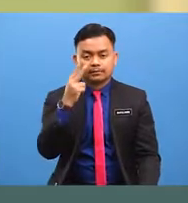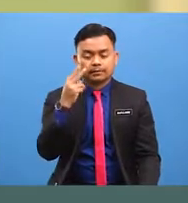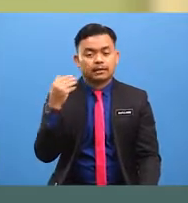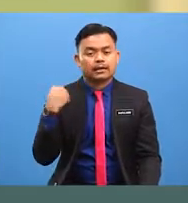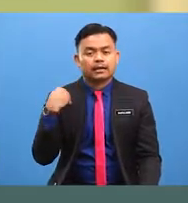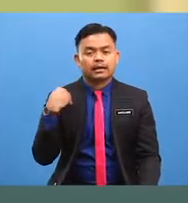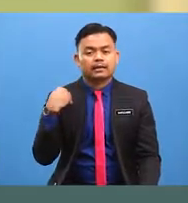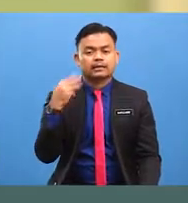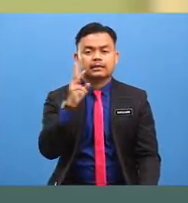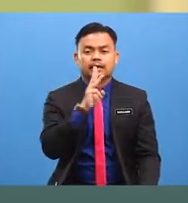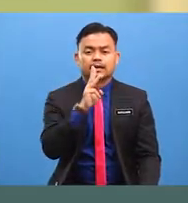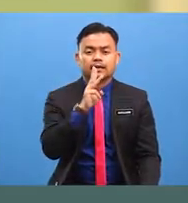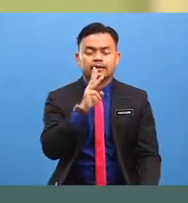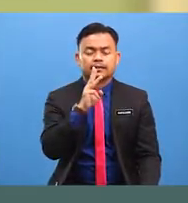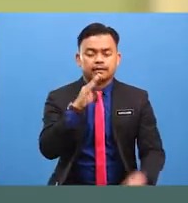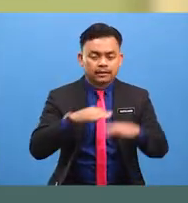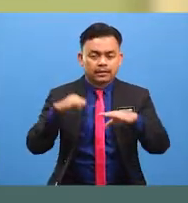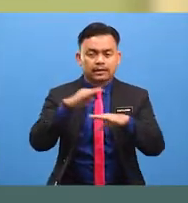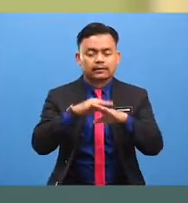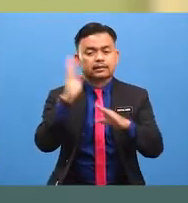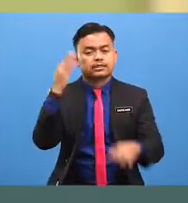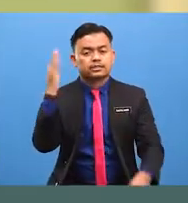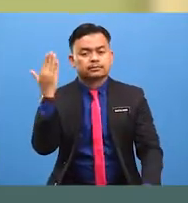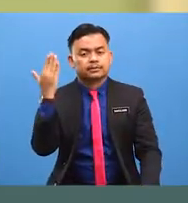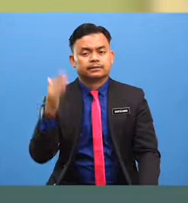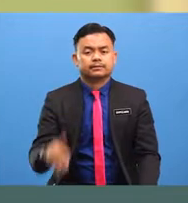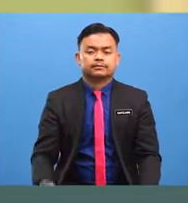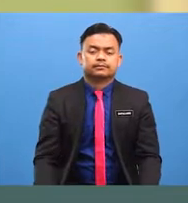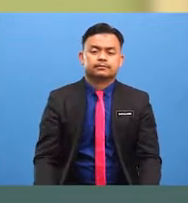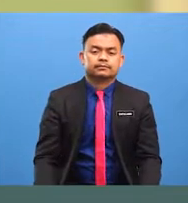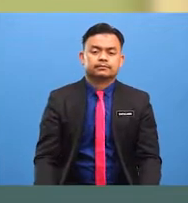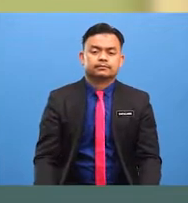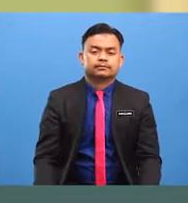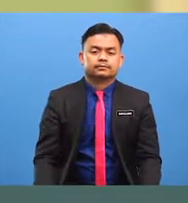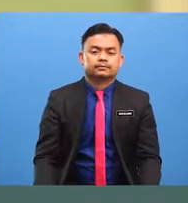sejenis cecair di atas cermin tersebut seperti ini?